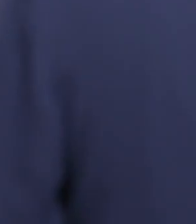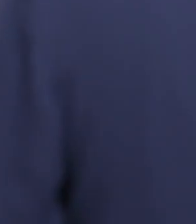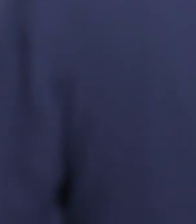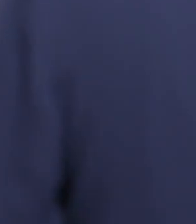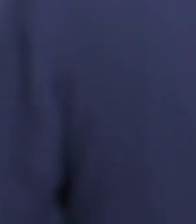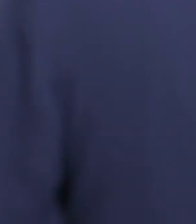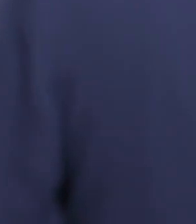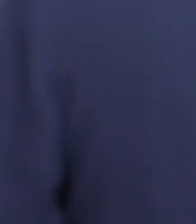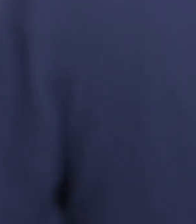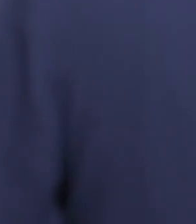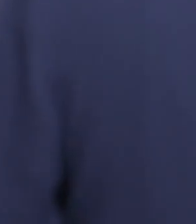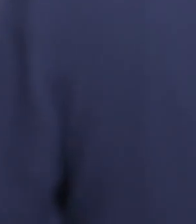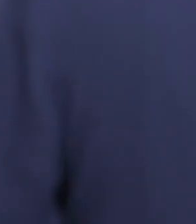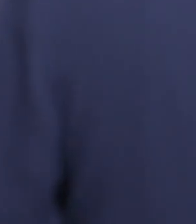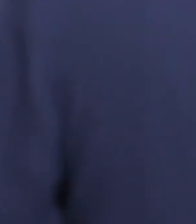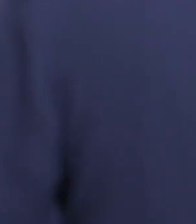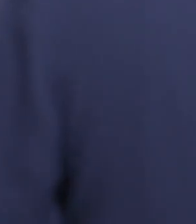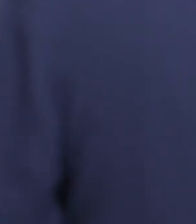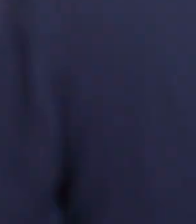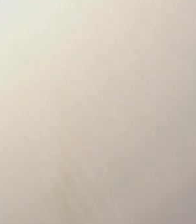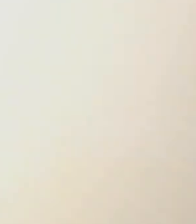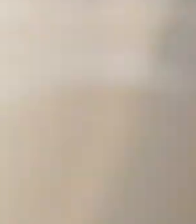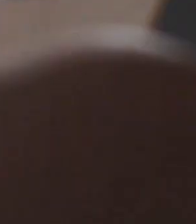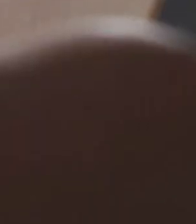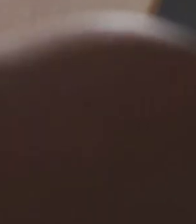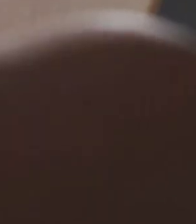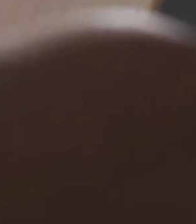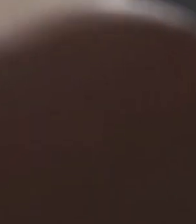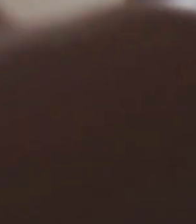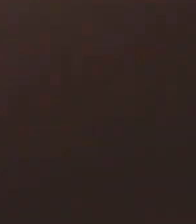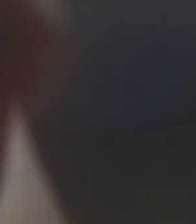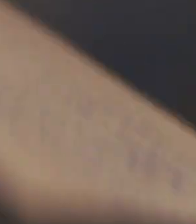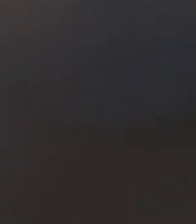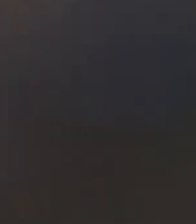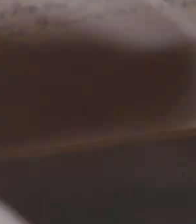ให้ความจริงที่น่าเชื่อถือกับประชาชน